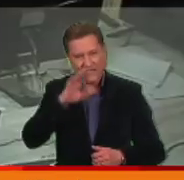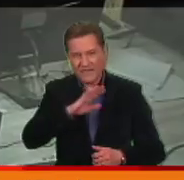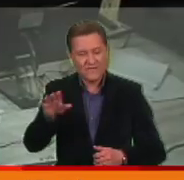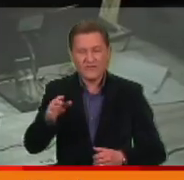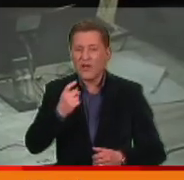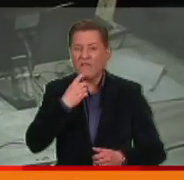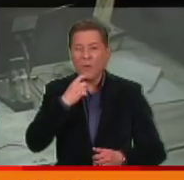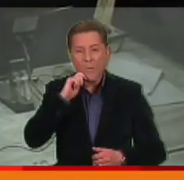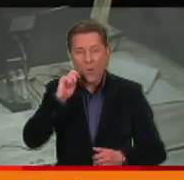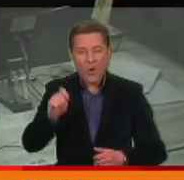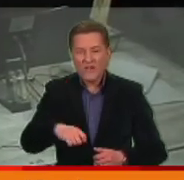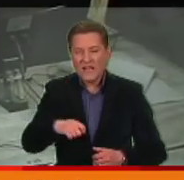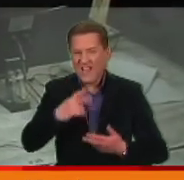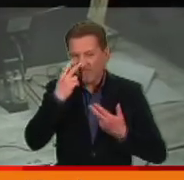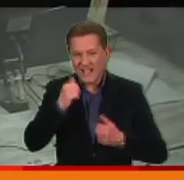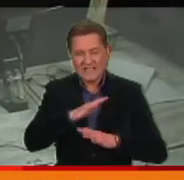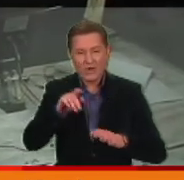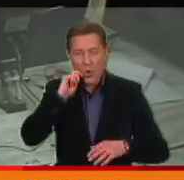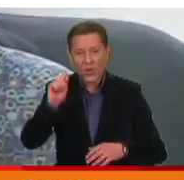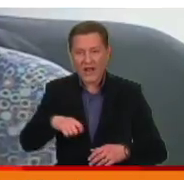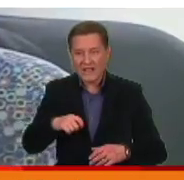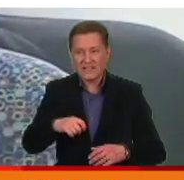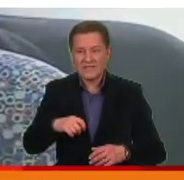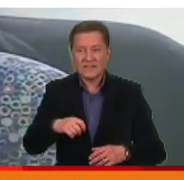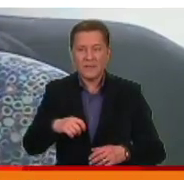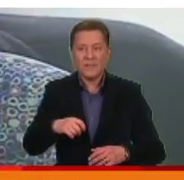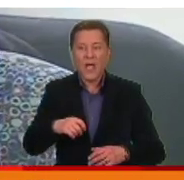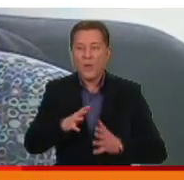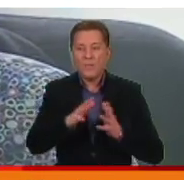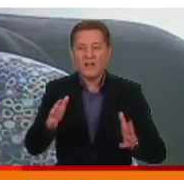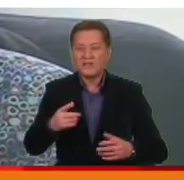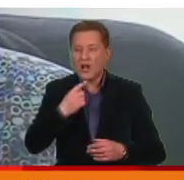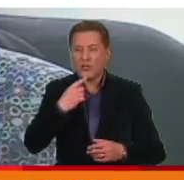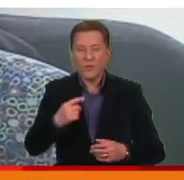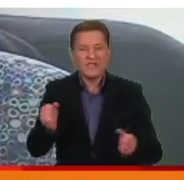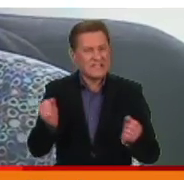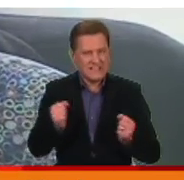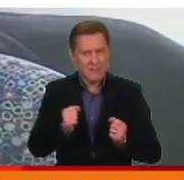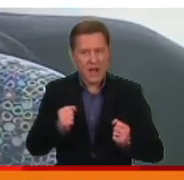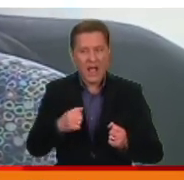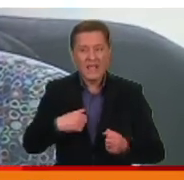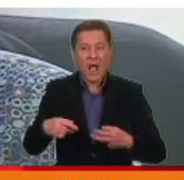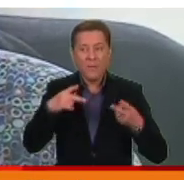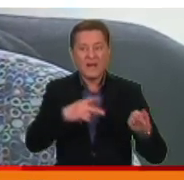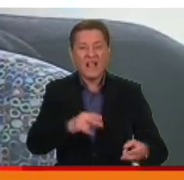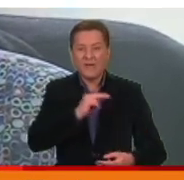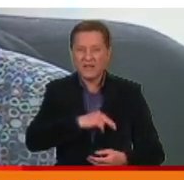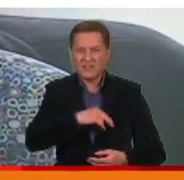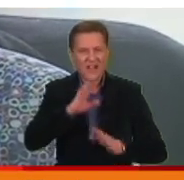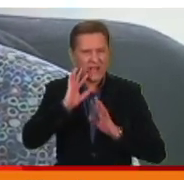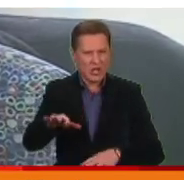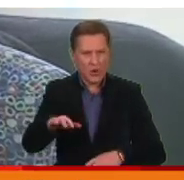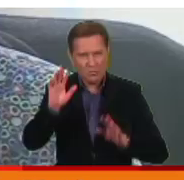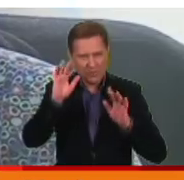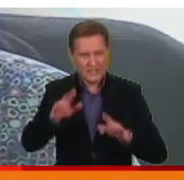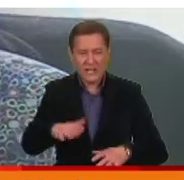не звик до української ментальності. Більше клопоту додає хіба миколаївська зима. Я приїхав сюди працювати. Не люблю снігу,